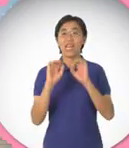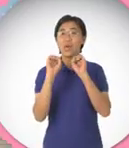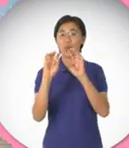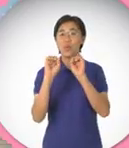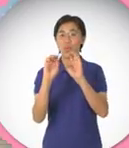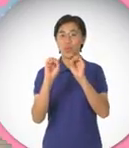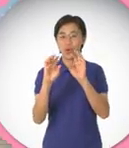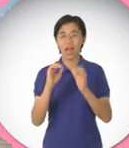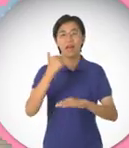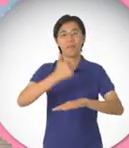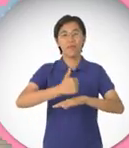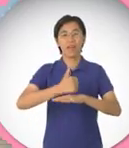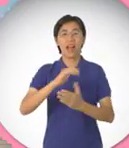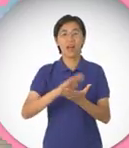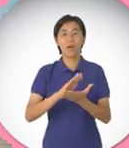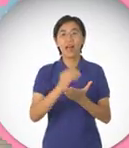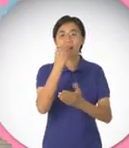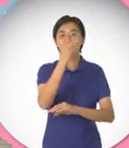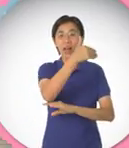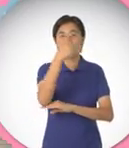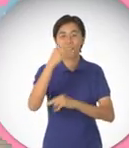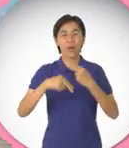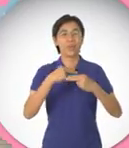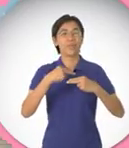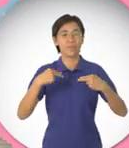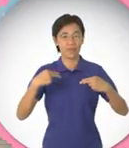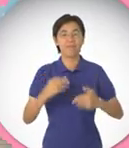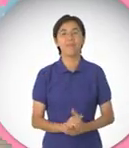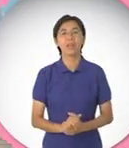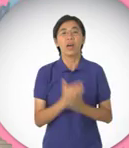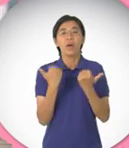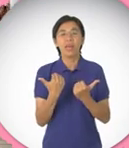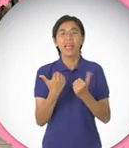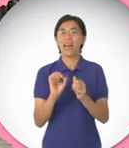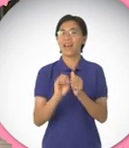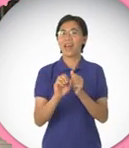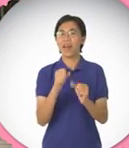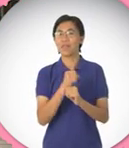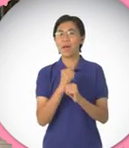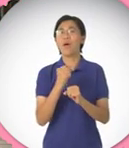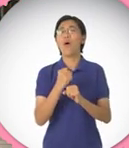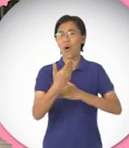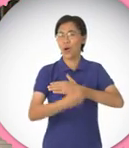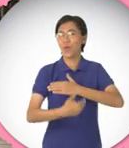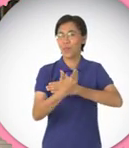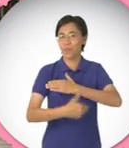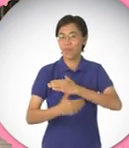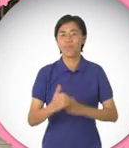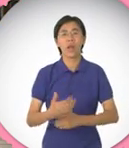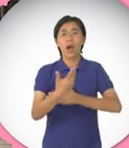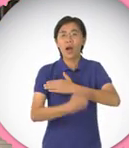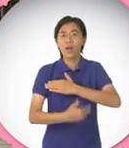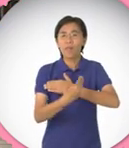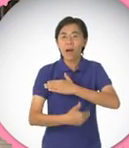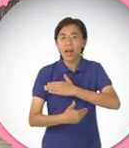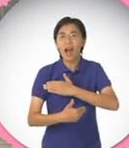ผู้อำนวยการโรงเรียนการอาหารนานาชาติสวนดุสิตครับวันนี้อาจารย์จะมาชวนพวกเราทำขนมปังชนิดนึงซึ่งเขามีลักษณะเฉพาะมากครับยาว